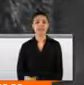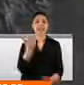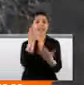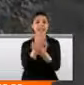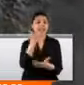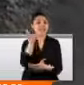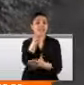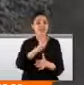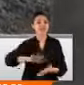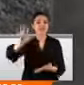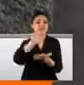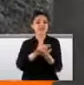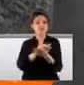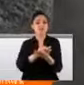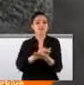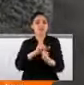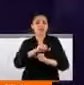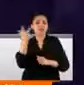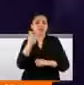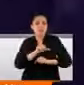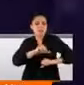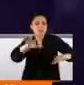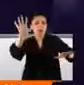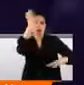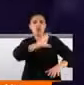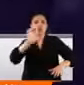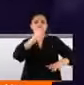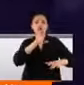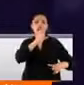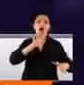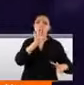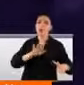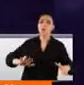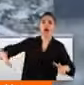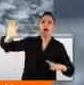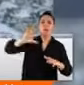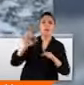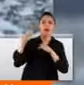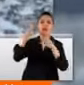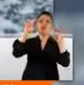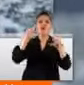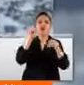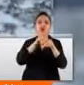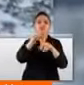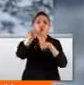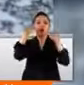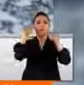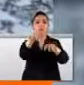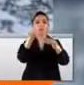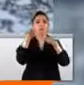Kaydedilen görüntüler sosyal medyada o kadar hızlı yayılıyor ki turistler Avrupa'nın dört bir yanından fotoğraf çekmek için bölgeye